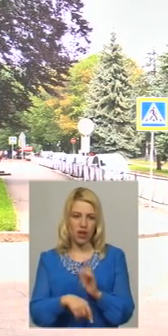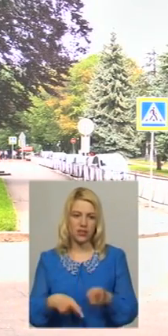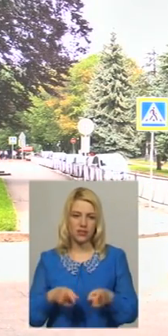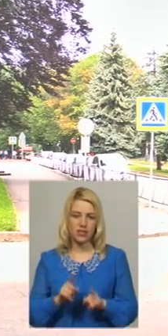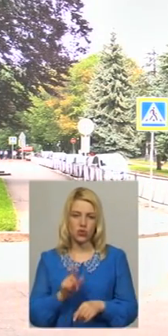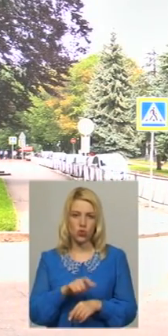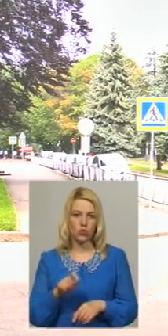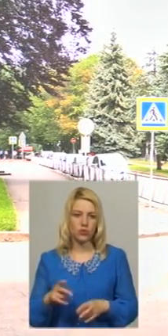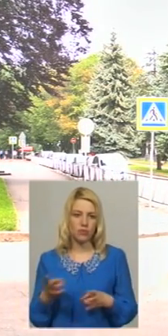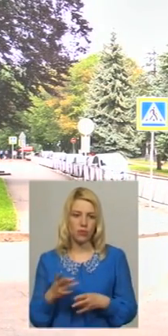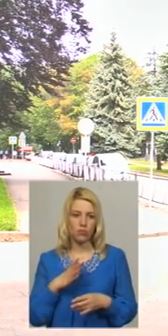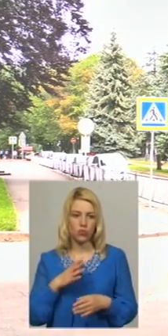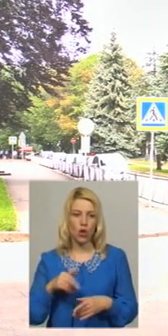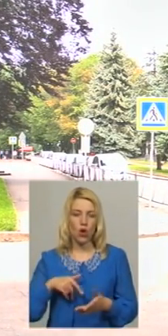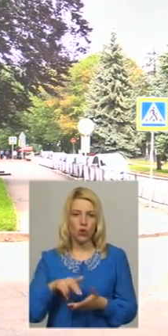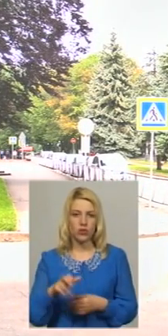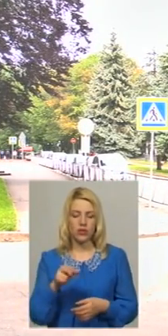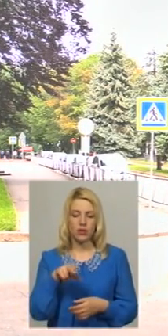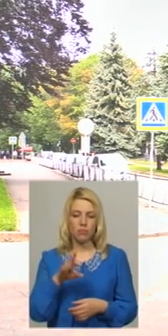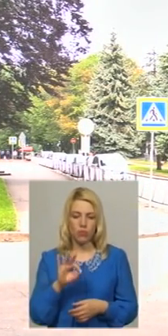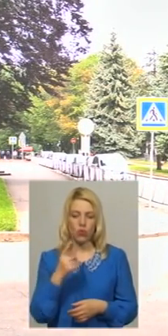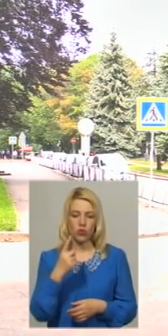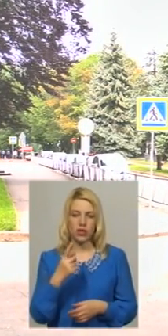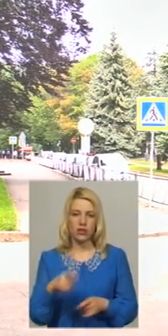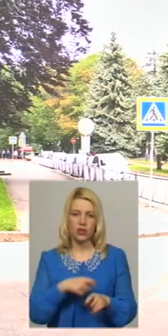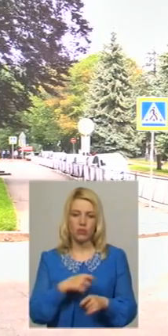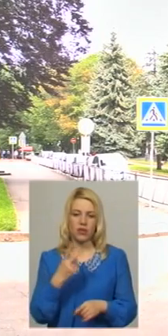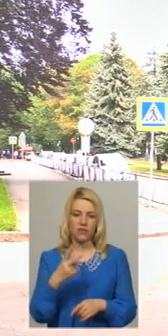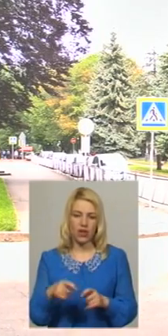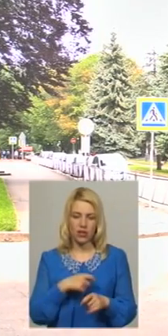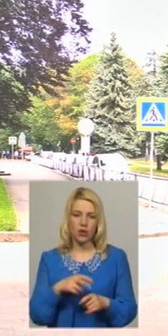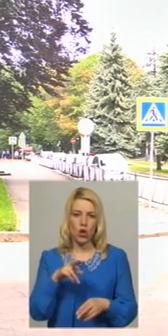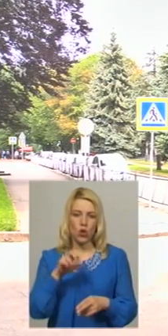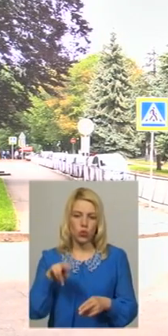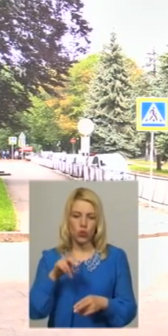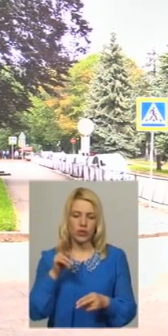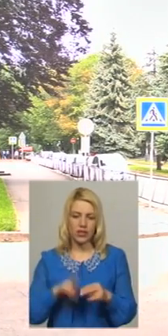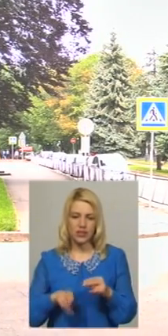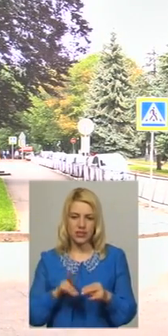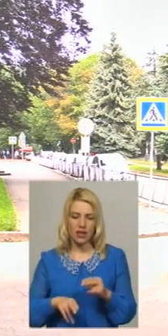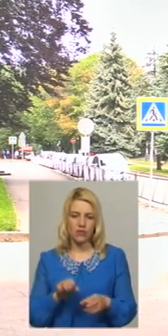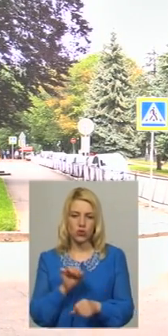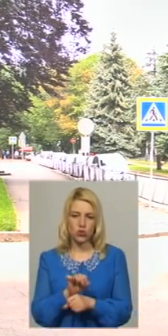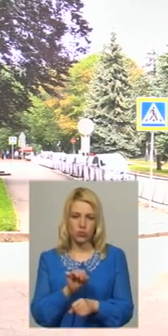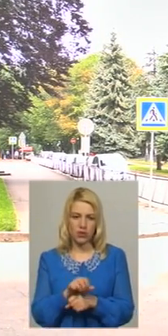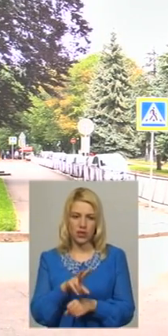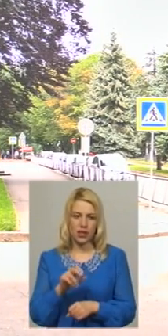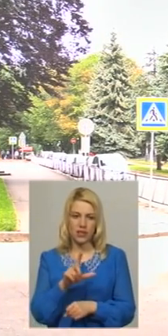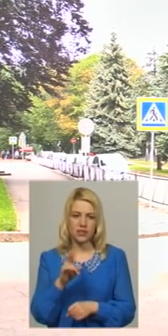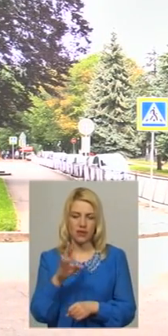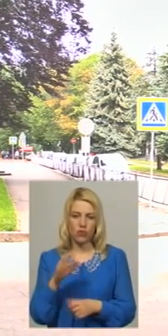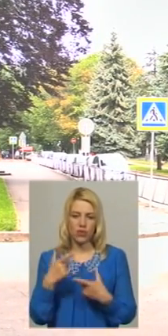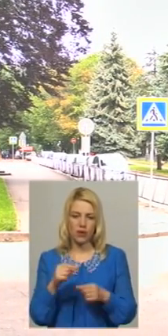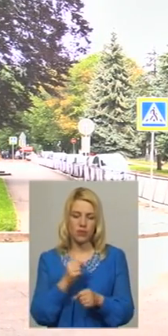Дійсно, людям доводилося ходити по одному, по два кілометри пішки до кінцевої зупинки Лезнева або до іншої зупинки, там, де працював